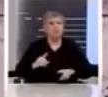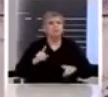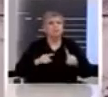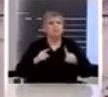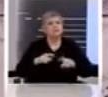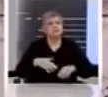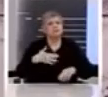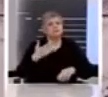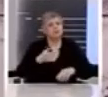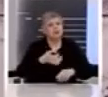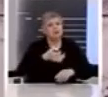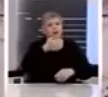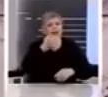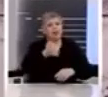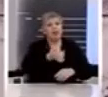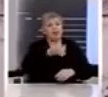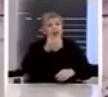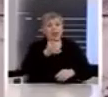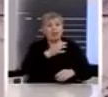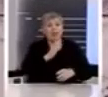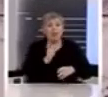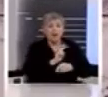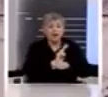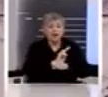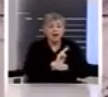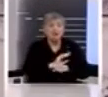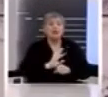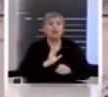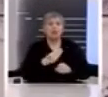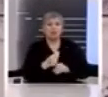προφορικά, χωρίς να κατατίθενται έγγραφα